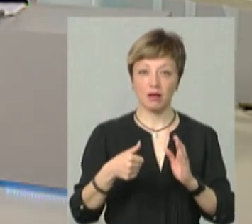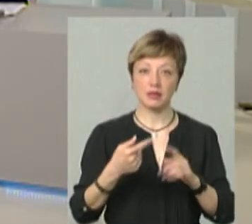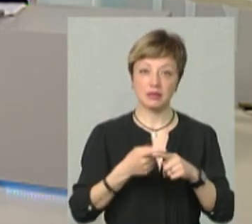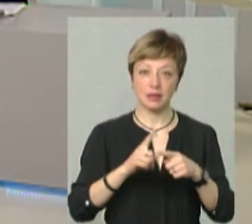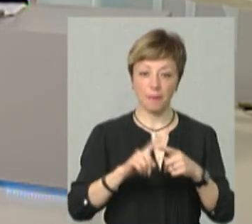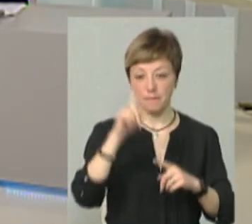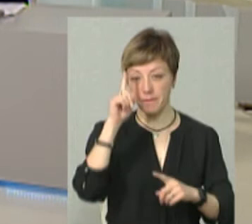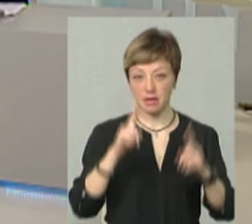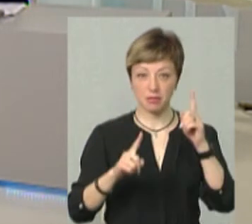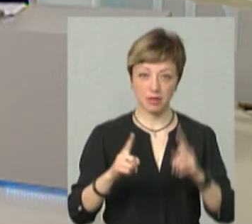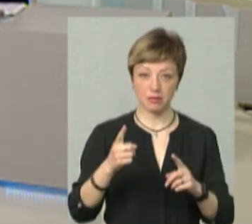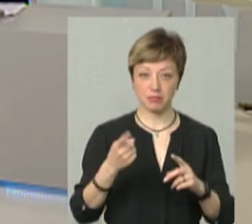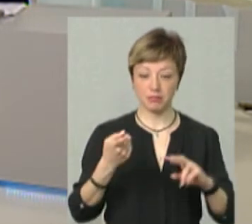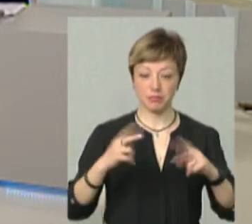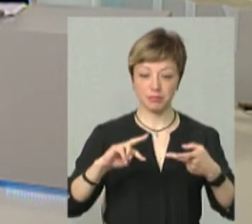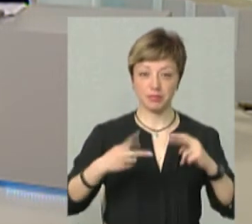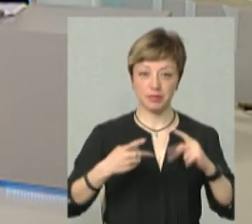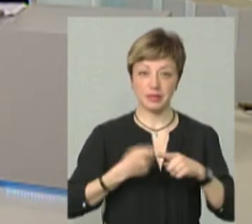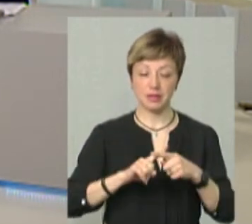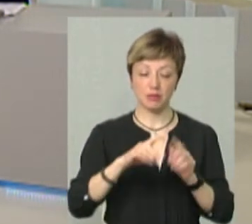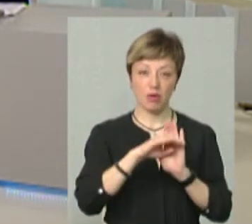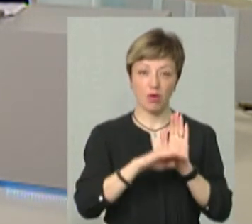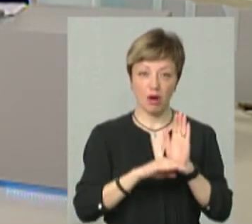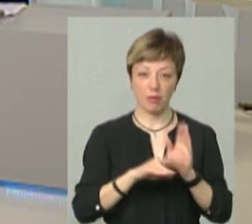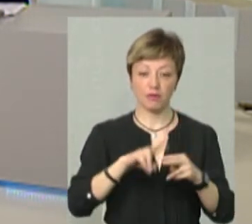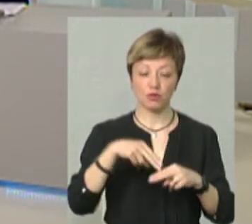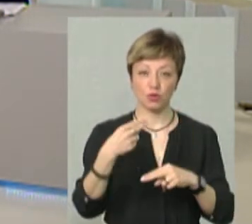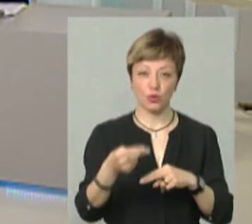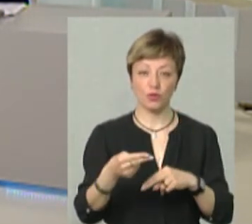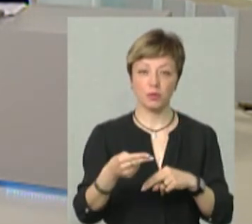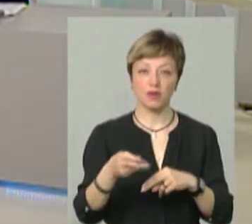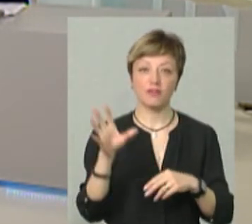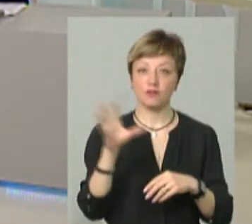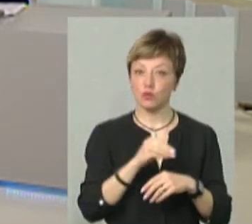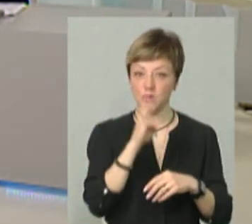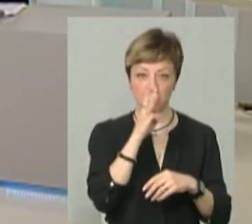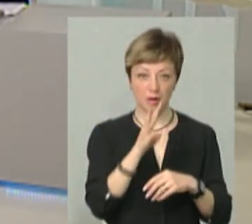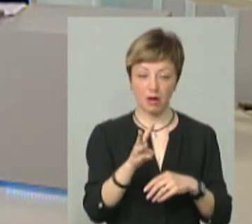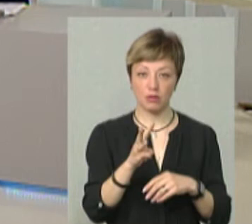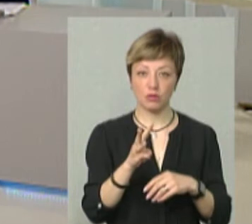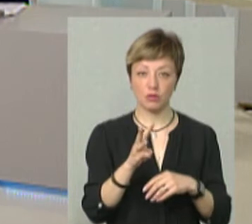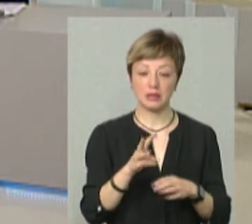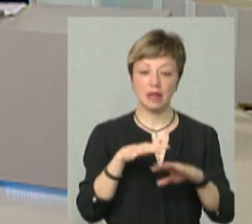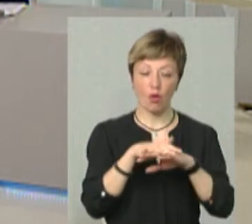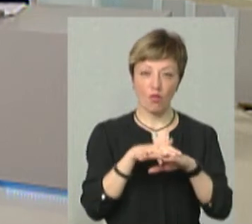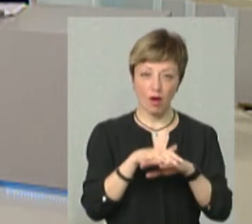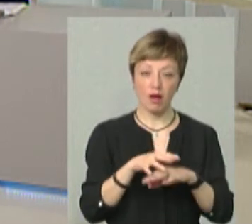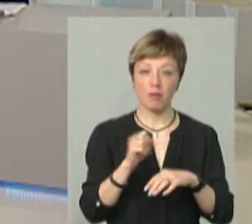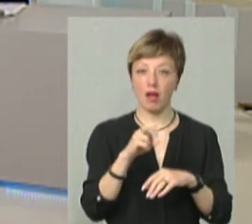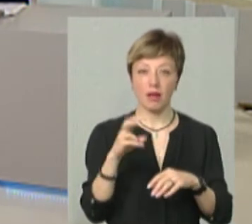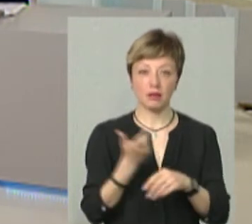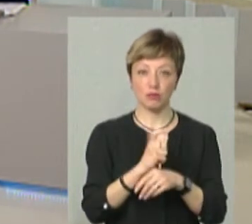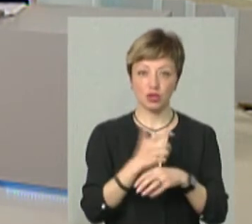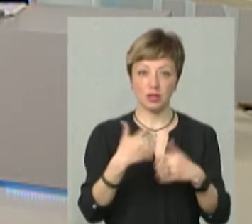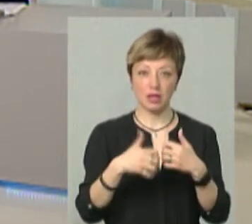а це помісячно зроблено. То в цій програмі ми відшкодовуємо роботодавцю всю заробітну плату з нарахуваннями, але не